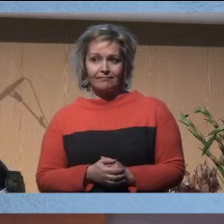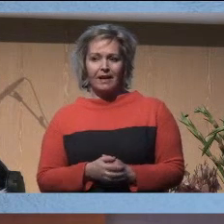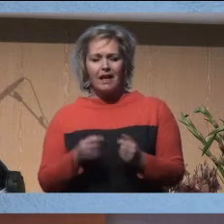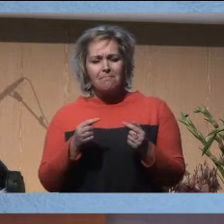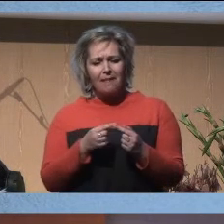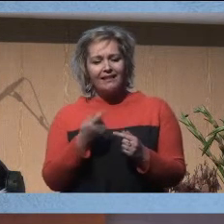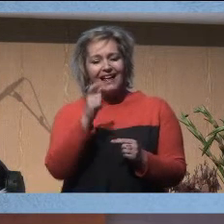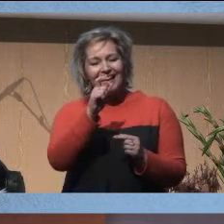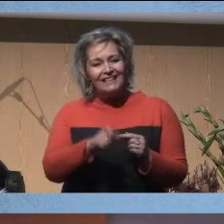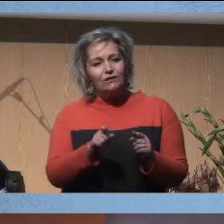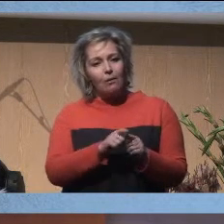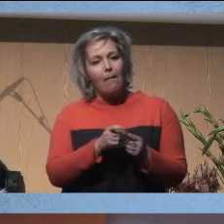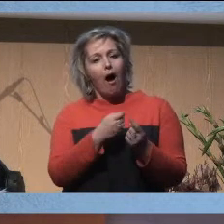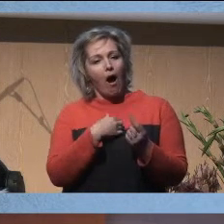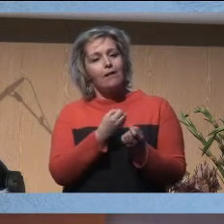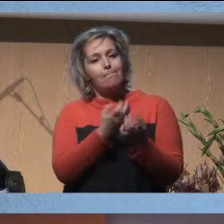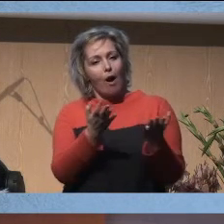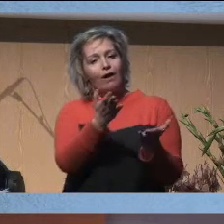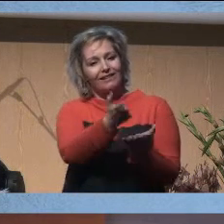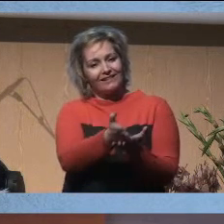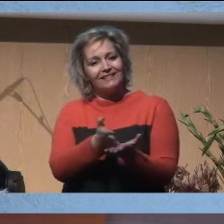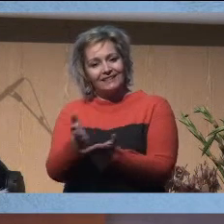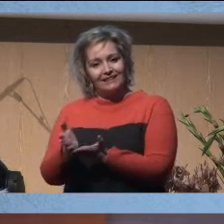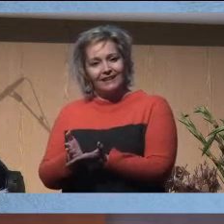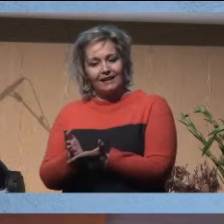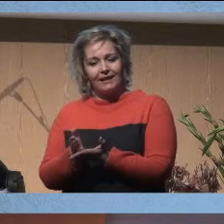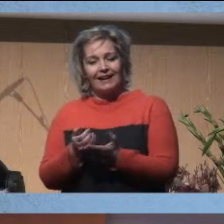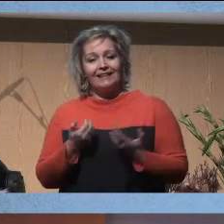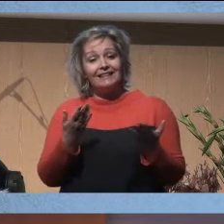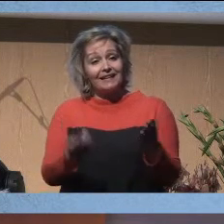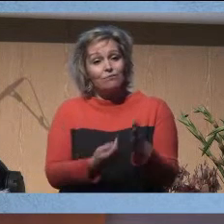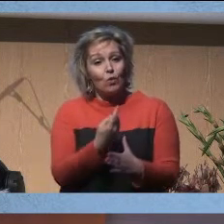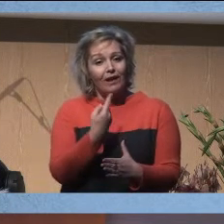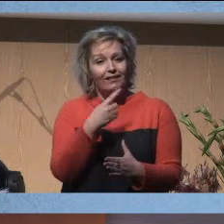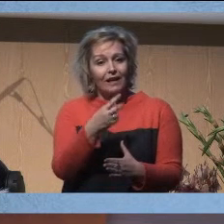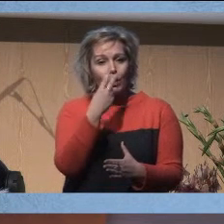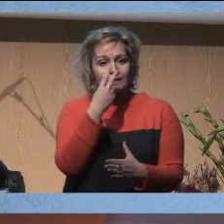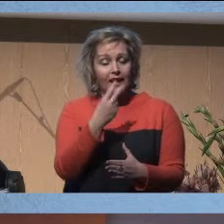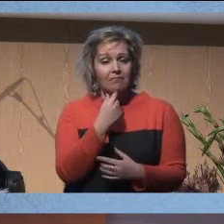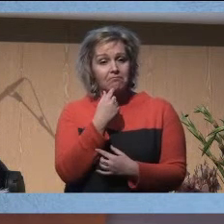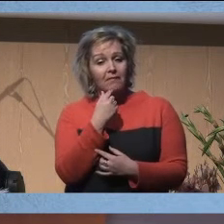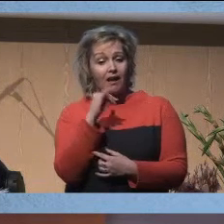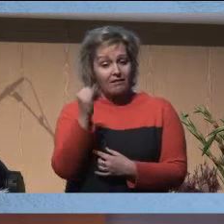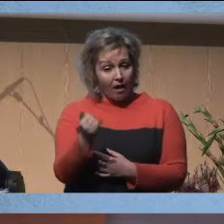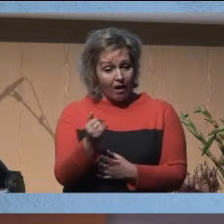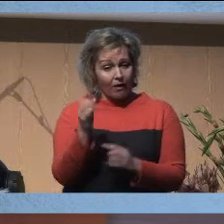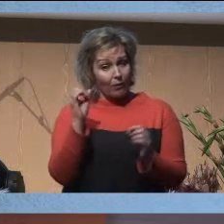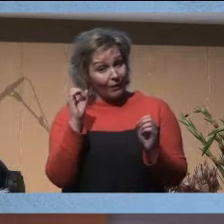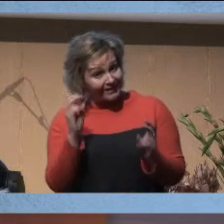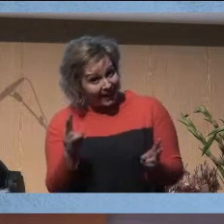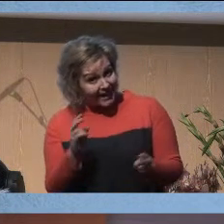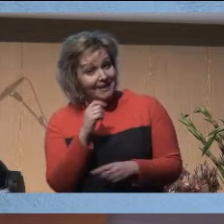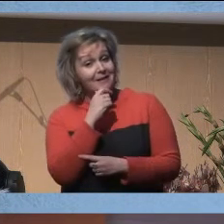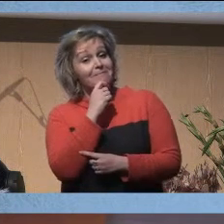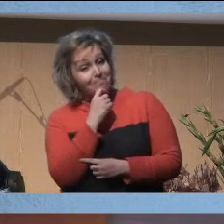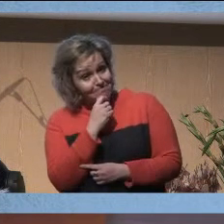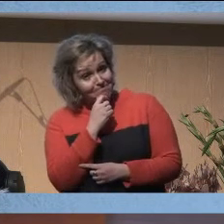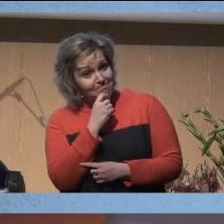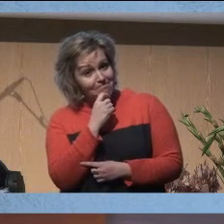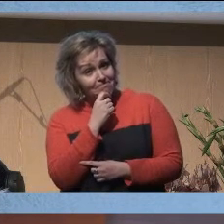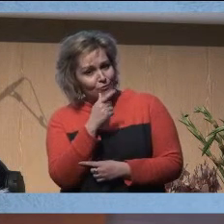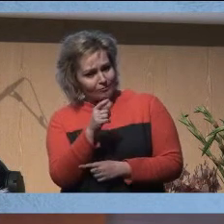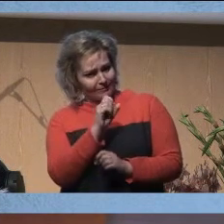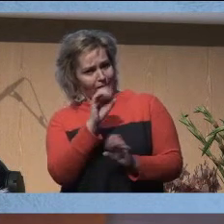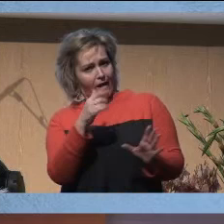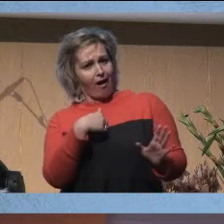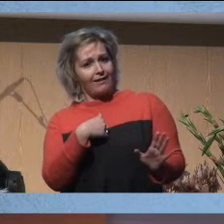Men det er en risiko som har mange sider. Den gir jo muligheten til å se, ja, ok, jeg greide